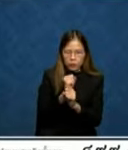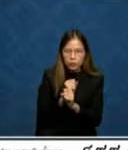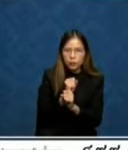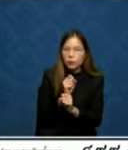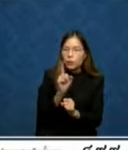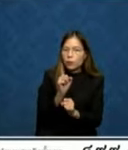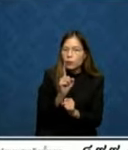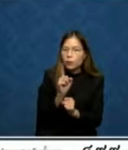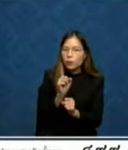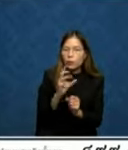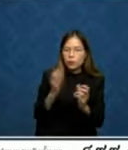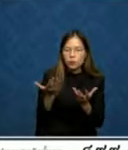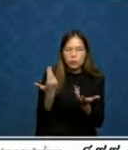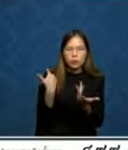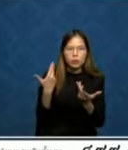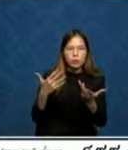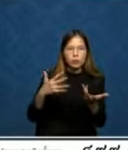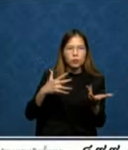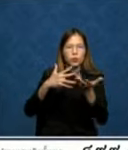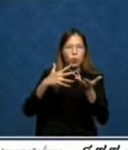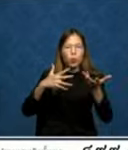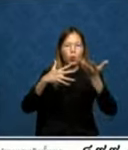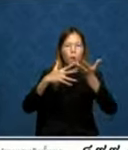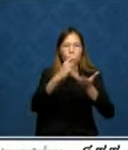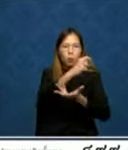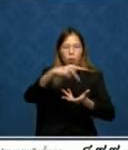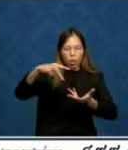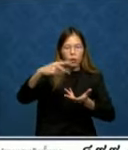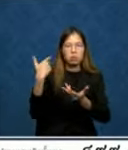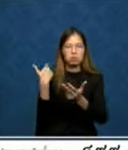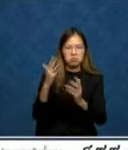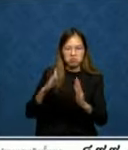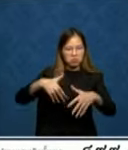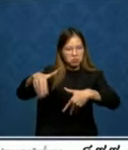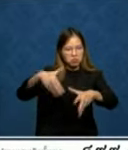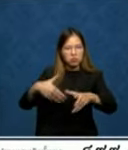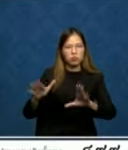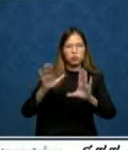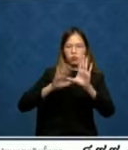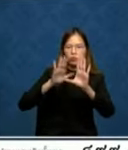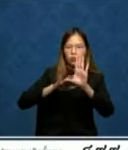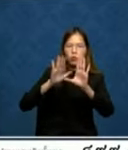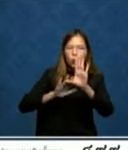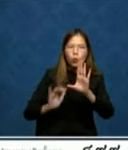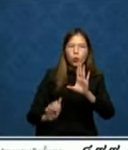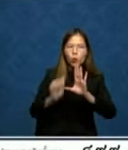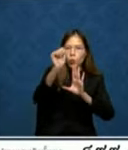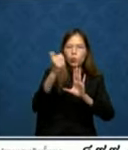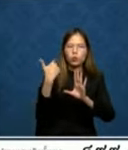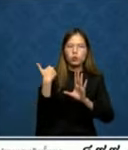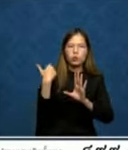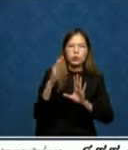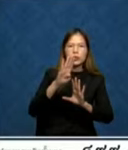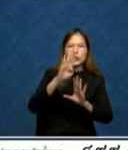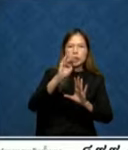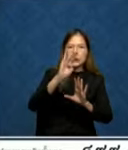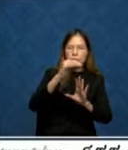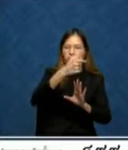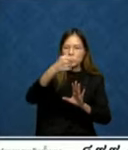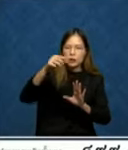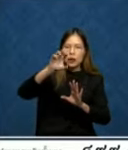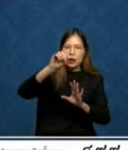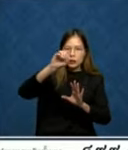างรัฐให้ยกระดับมาเป็นซูเปอร์แอปสามารถมีประชาชนเข้ามาลงทะเบียนเชื่อว่าสุดท้ายแล้วจะมีไม่ต่ำกว่า40ถึง